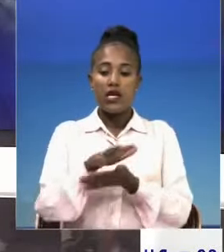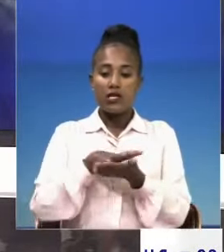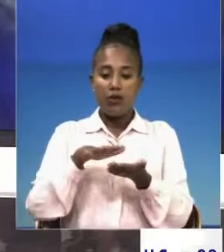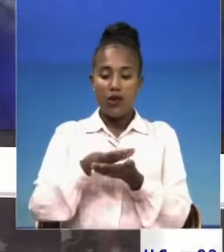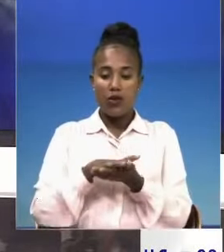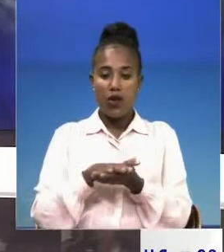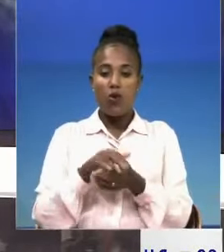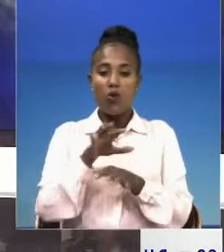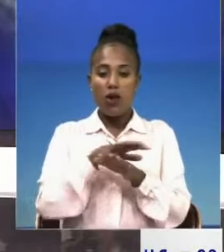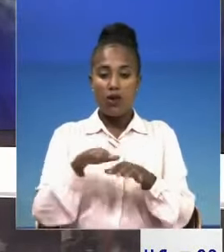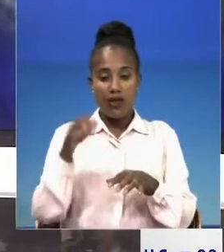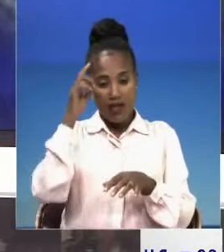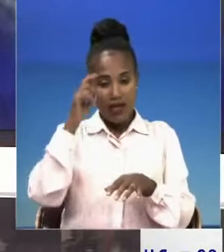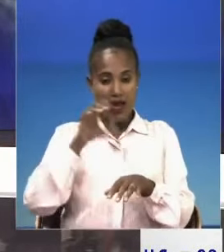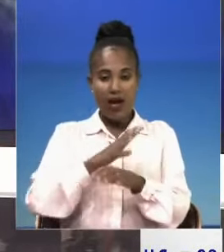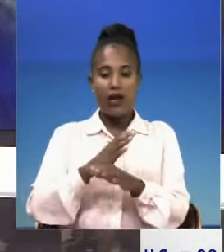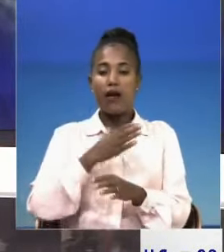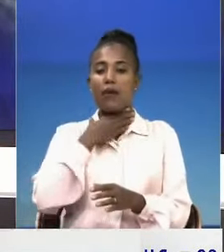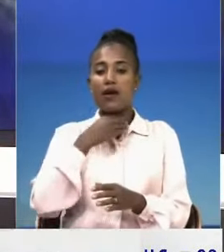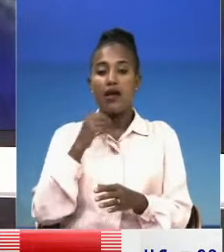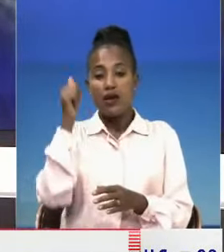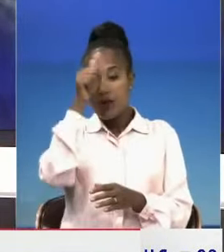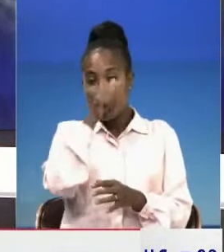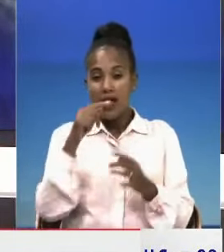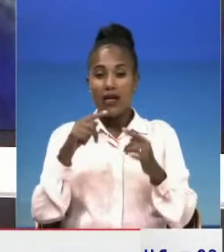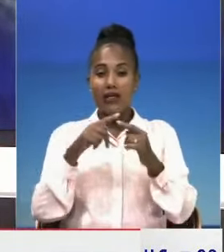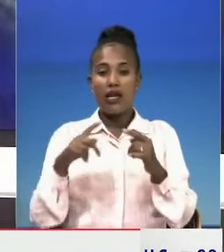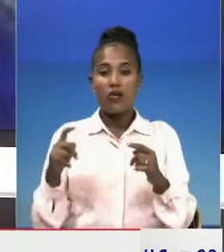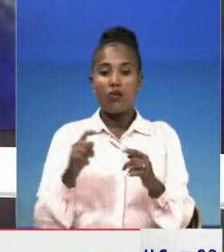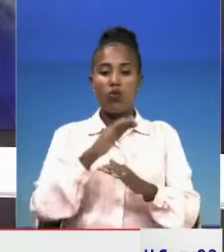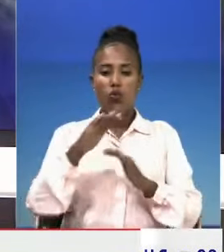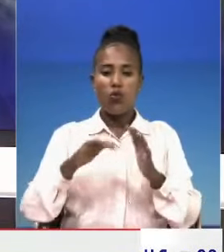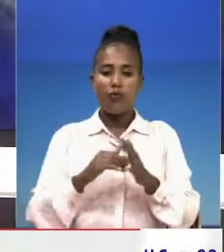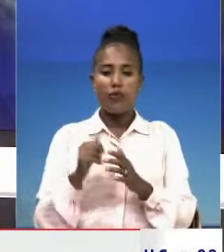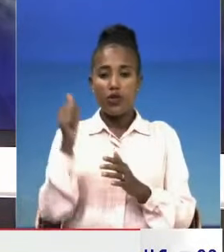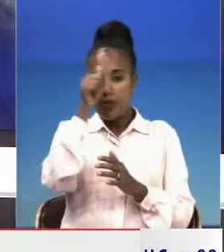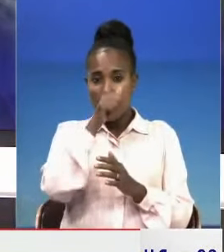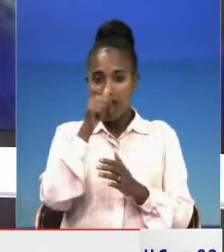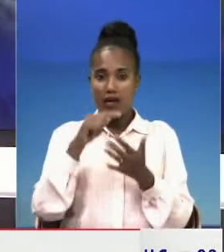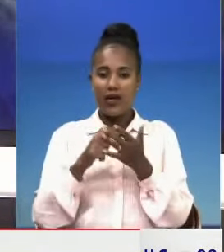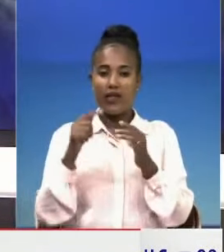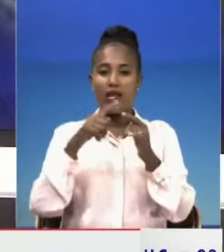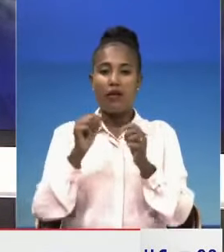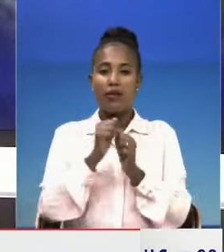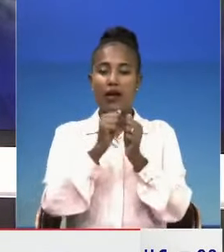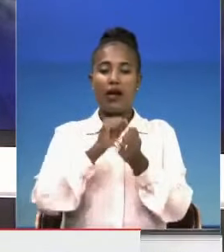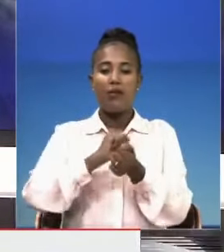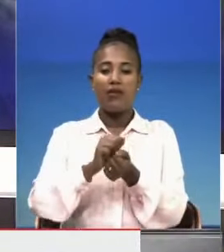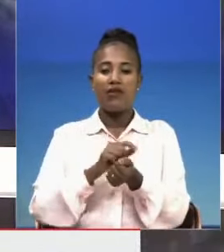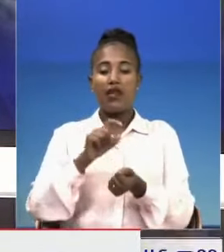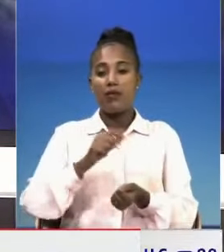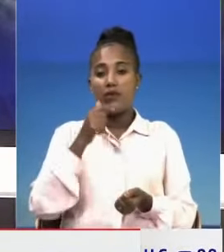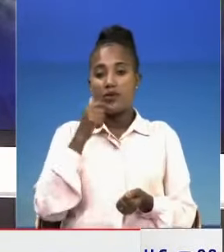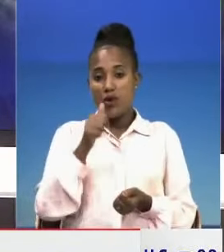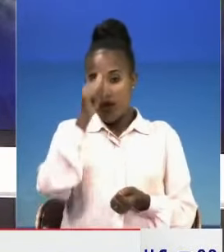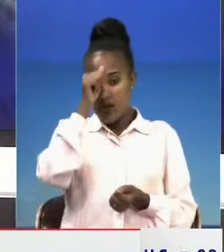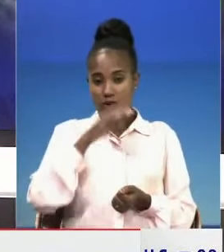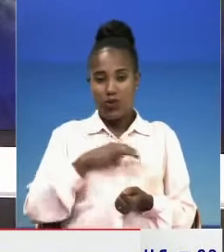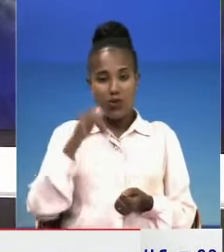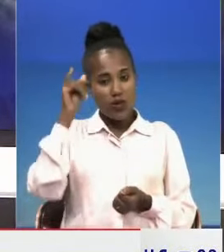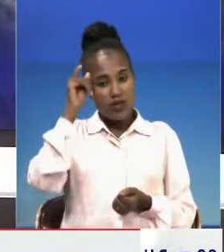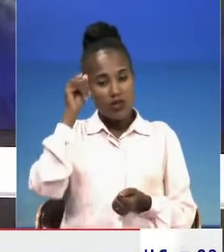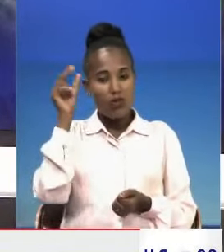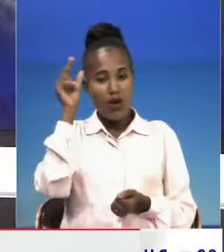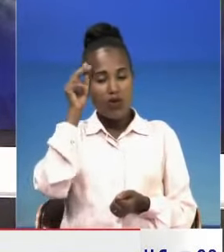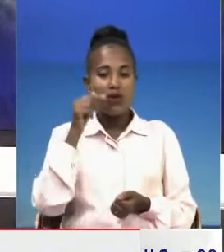አሸባሪውና ወራሪው የትግራይ ኃይል የአማራና የኢትዮጵያ ጠላት በመሆኑ ሁሉም ኢትዮጵያዊ ይህንን ጠላት በጋራ ማጥፋት አለበት ሲሉ አቶ ዮሐንስ